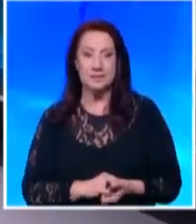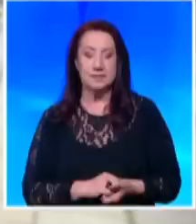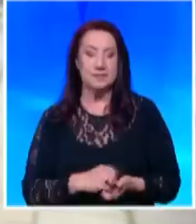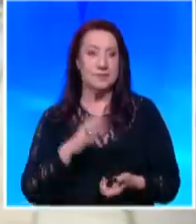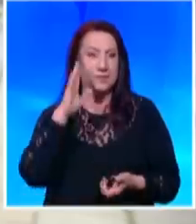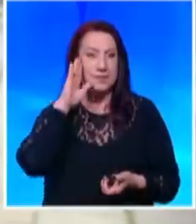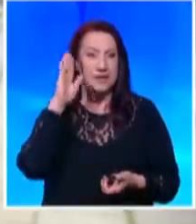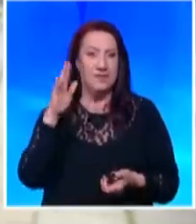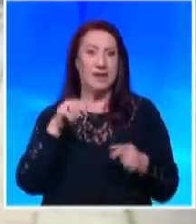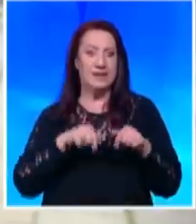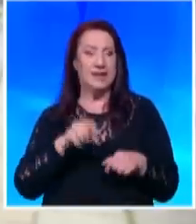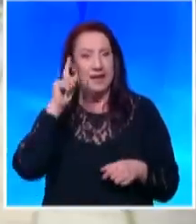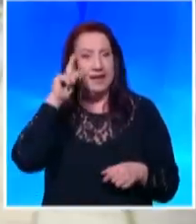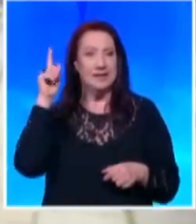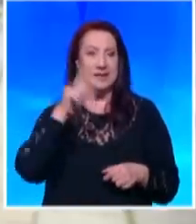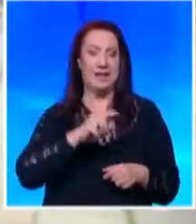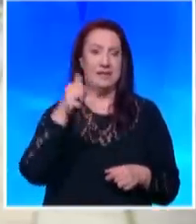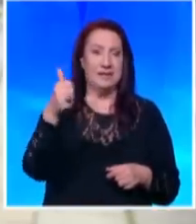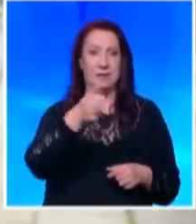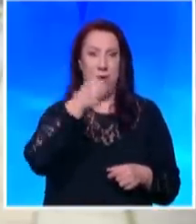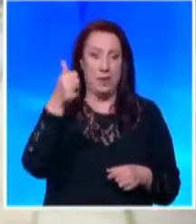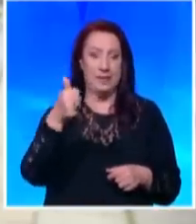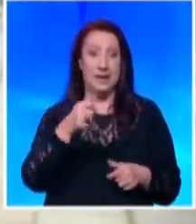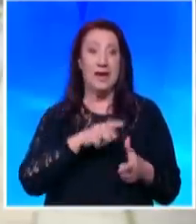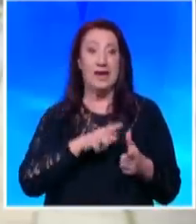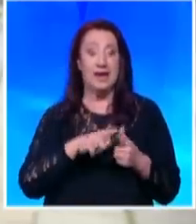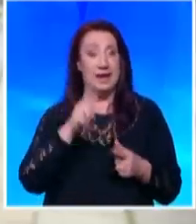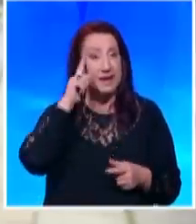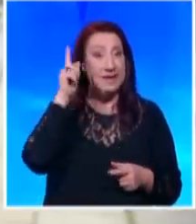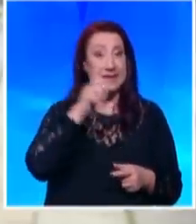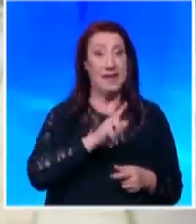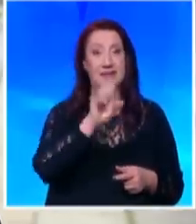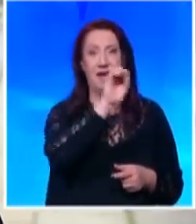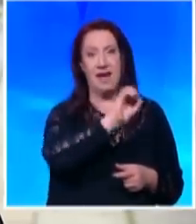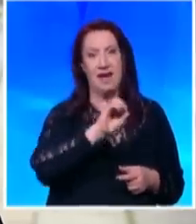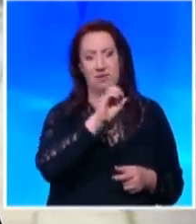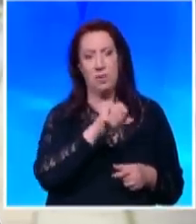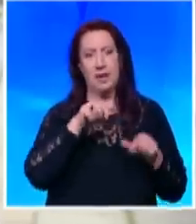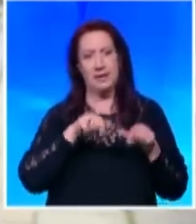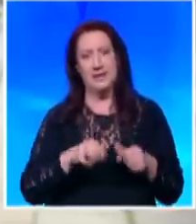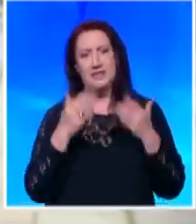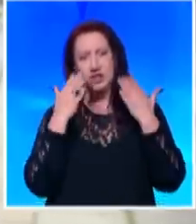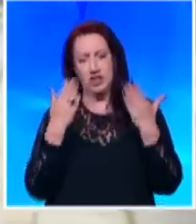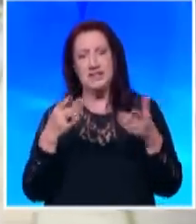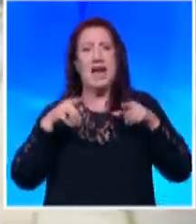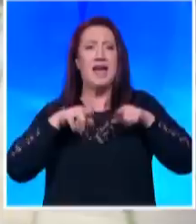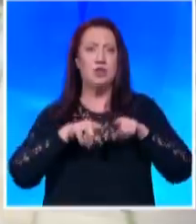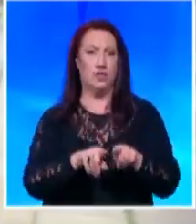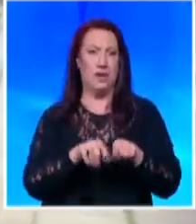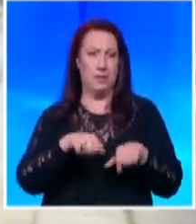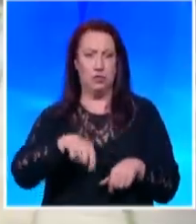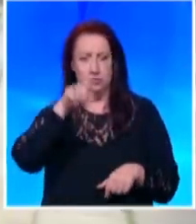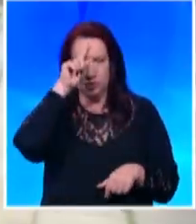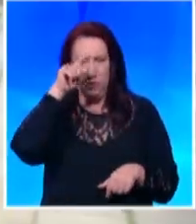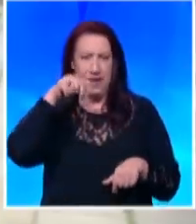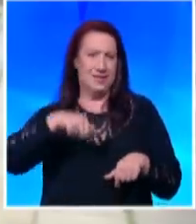Здравейте! Ден на победата или Ден на Европа? И двете бяха отбелязани днес в София на 9 май, а това се